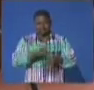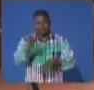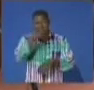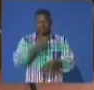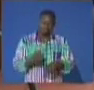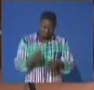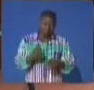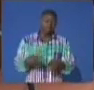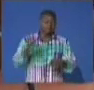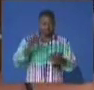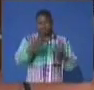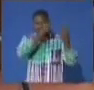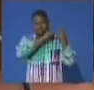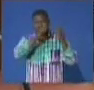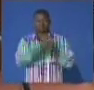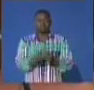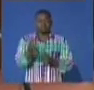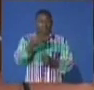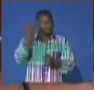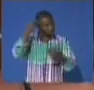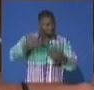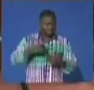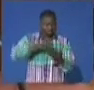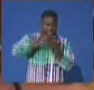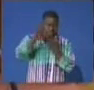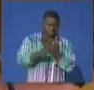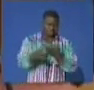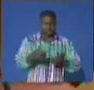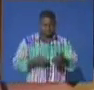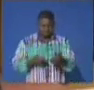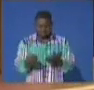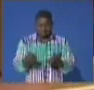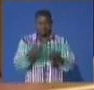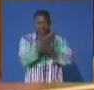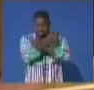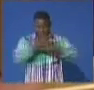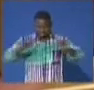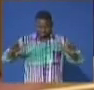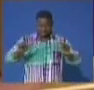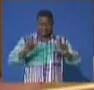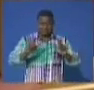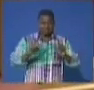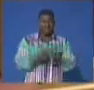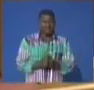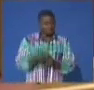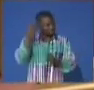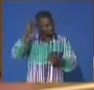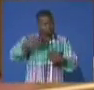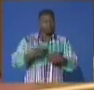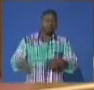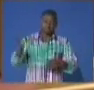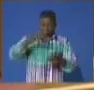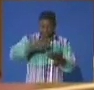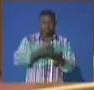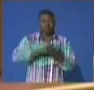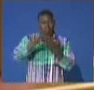le non-cumul des pouvoirs informatiques. Donc nous avons un logiciel de gestion automatisé des types de transport et il a été donc